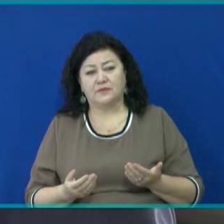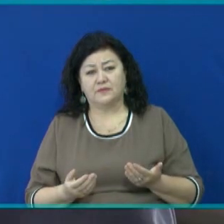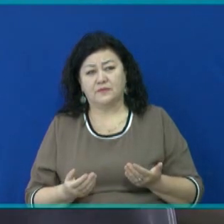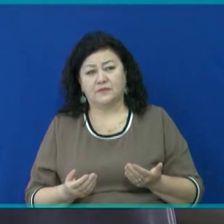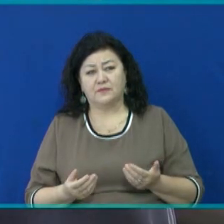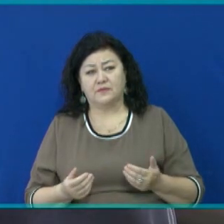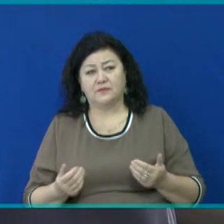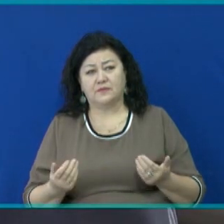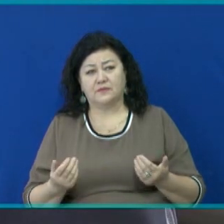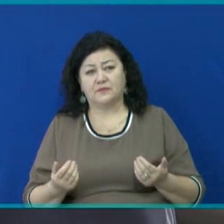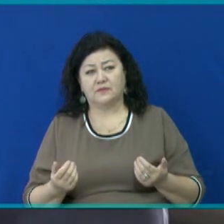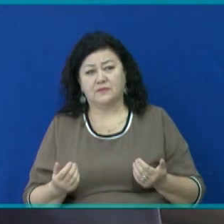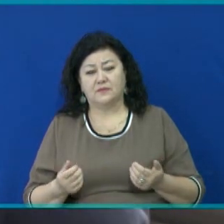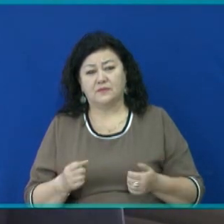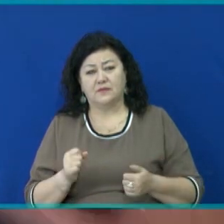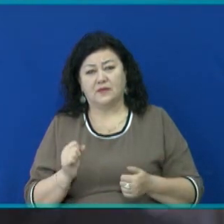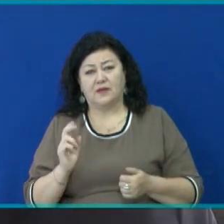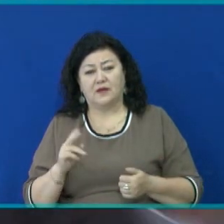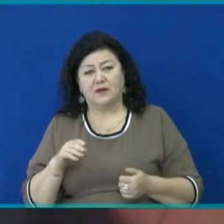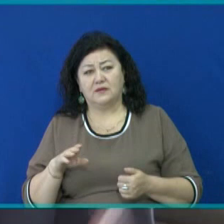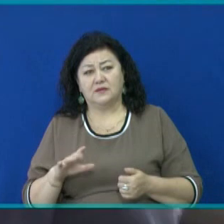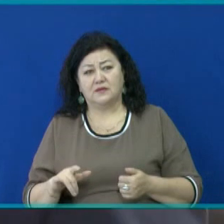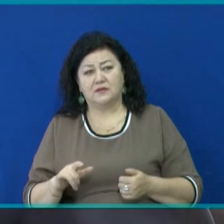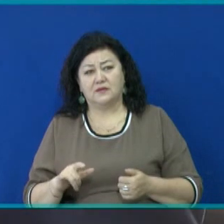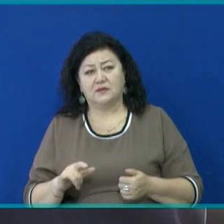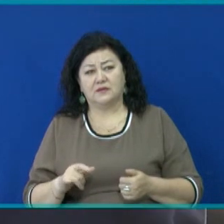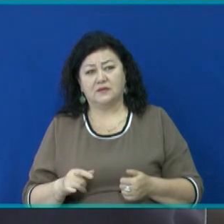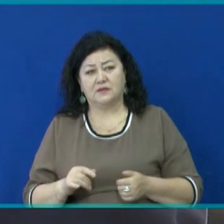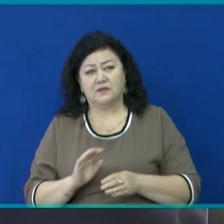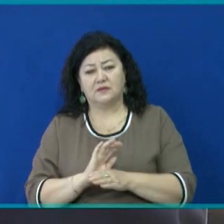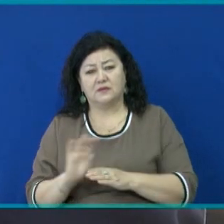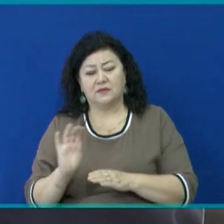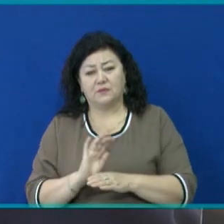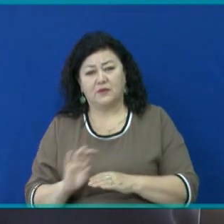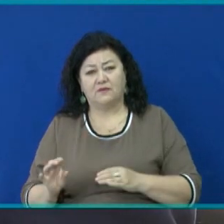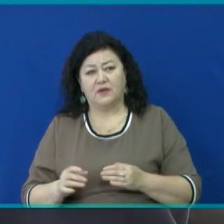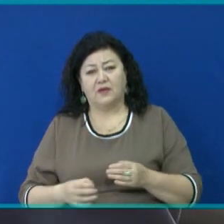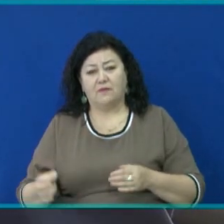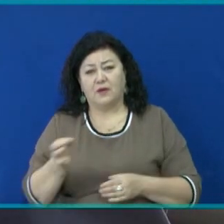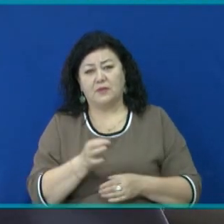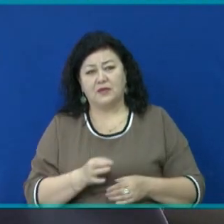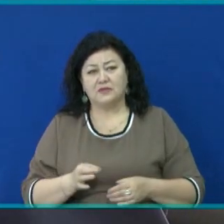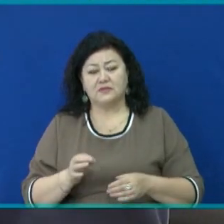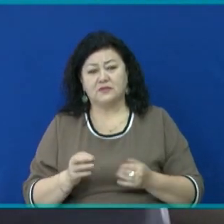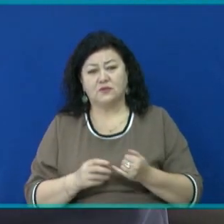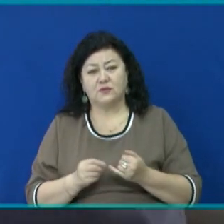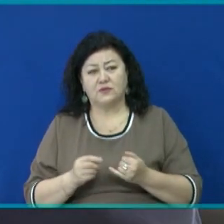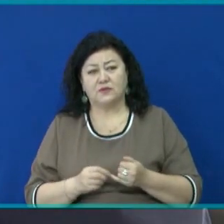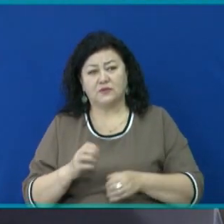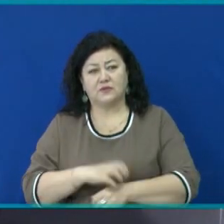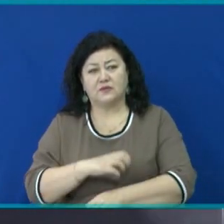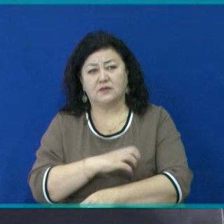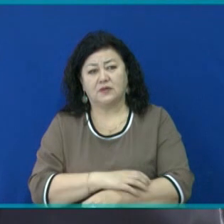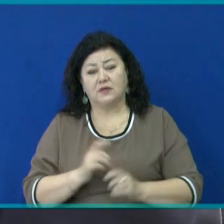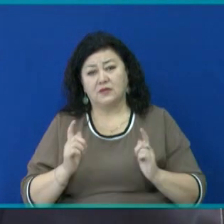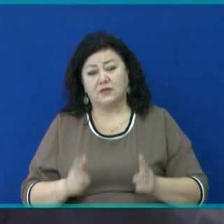ғой, құқықтық өз норма актілері бар. Сонымен біз облыстық жер инспекциясына береміз. Облыстық жер инспекциясы заң талабына